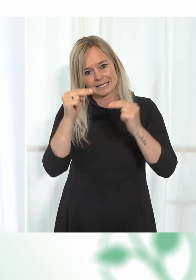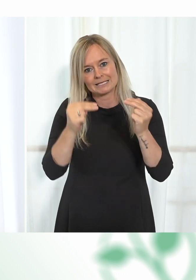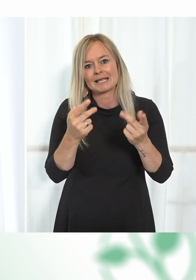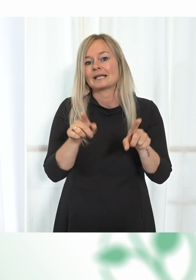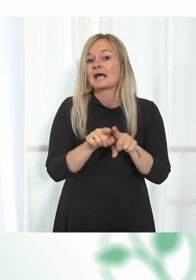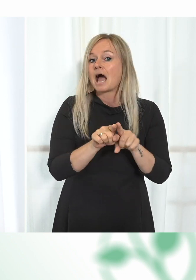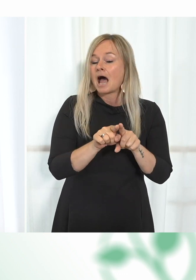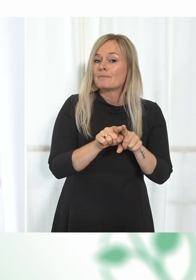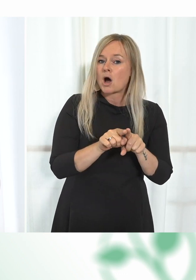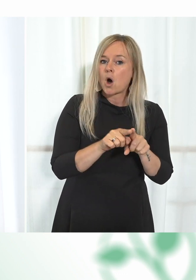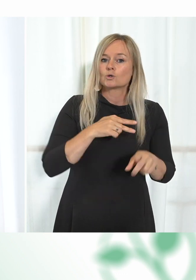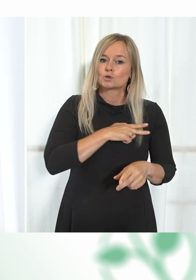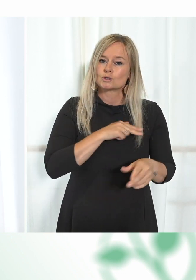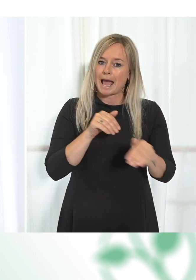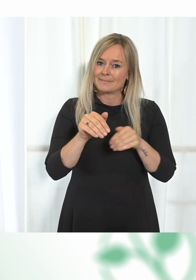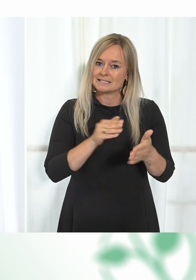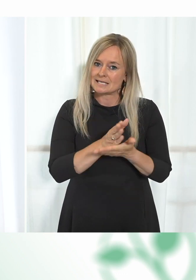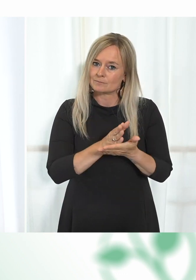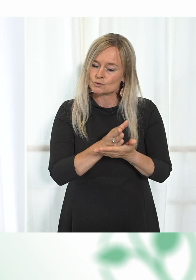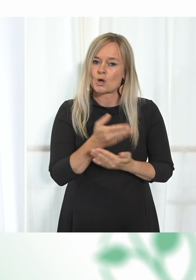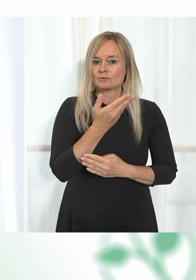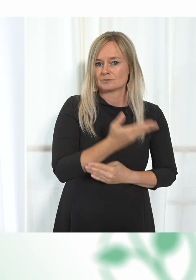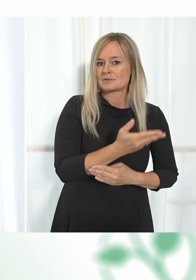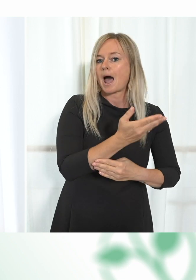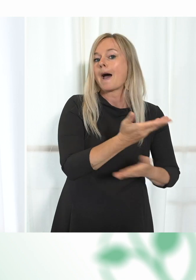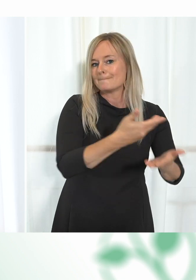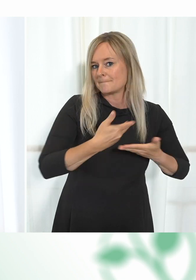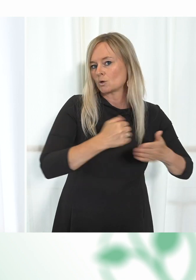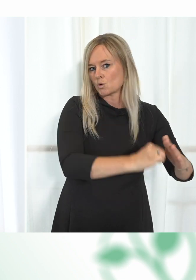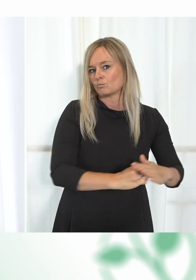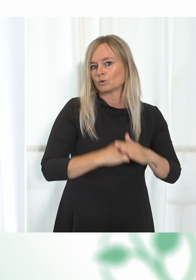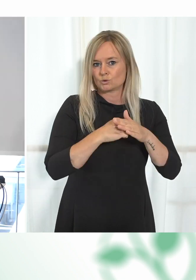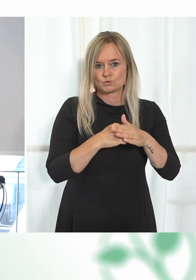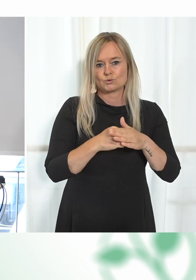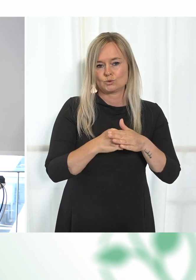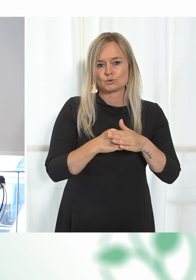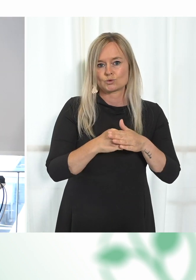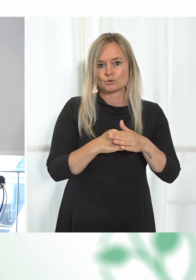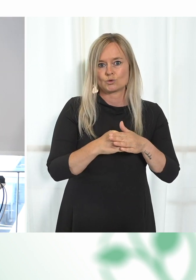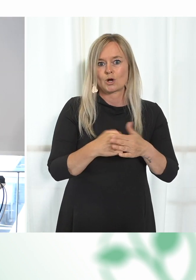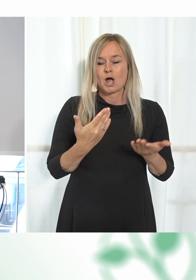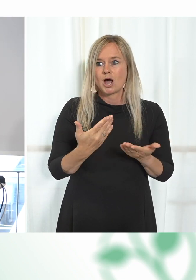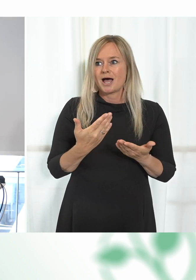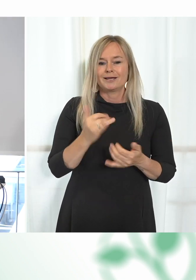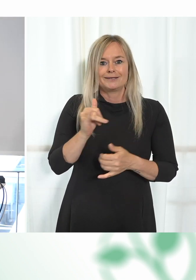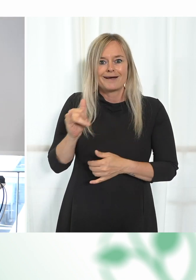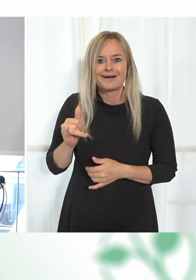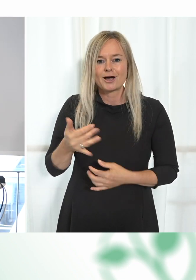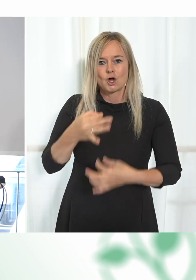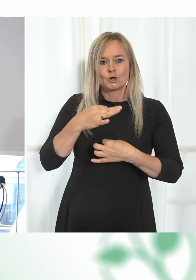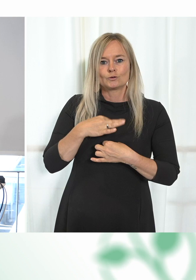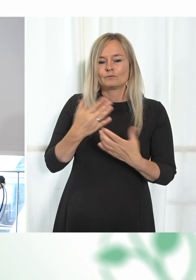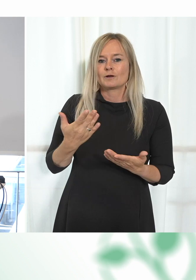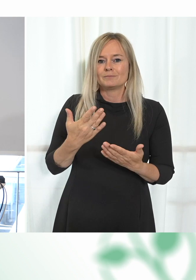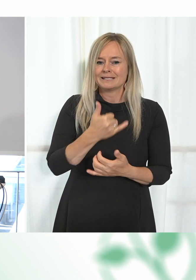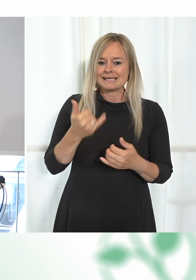Sozialministeriums Service da die Bereitschaft ist, dass Unterstützung geliefert wird. Auf jeden Fall. Und für mich ist das schön, wir denken uns das immer